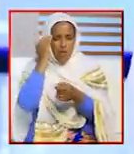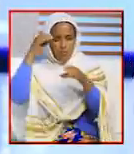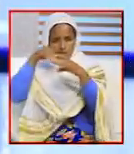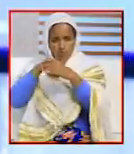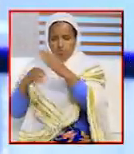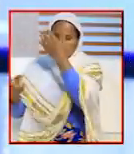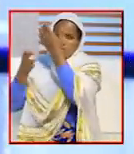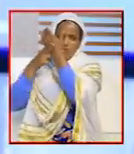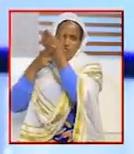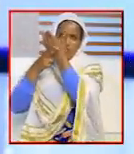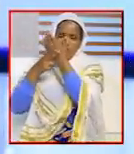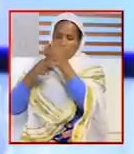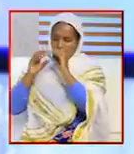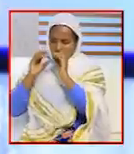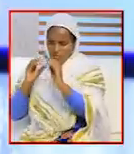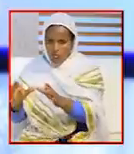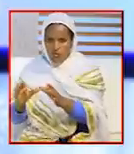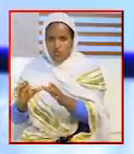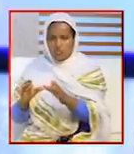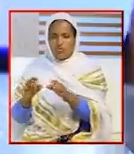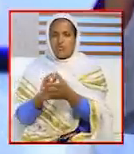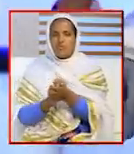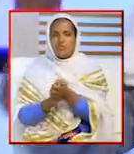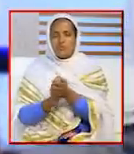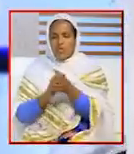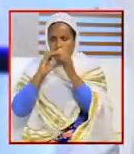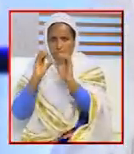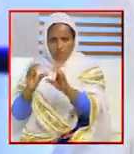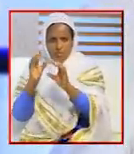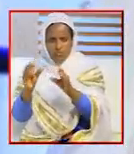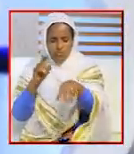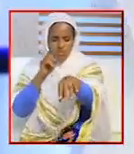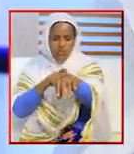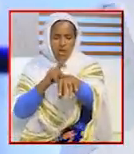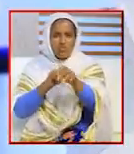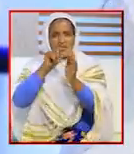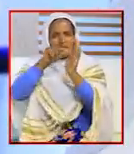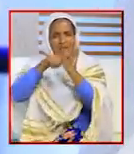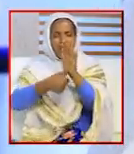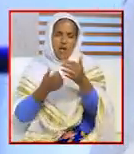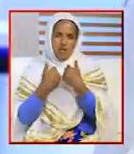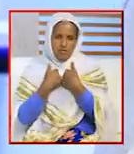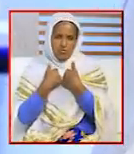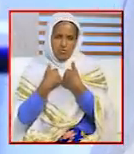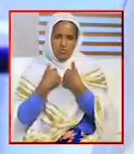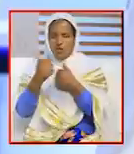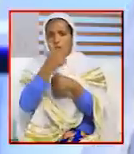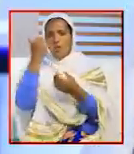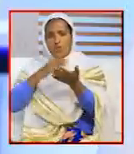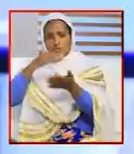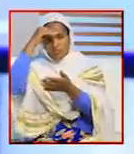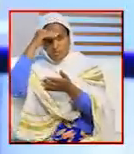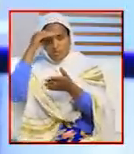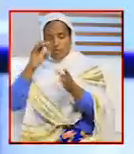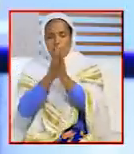አይምሯቸው ውስጥ ተቀርጾ ሲያስተምሯቸው እንትን አላቸው። የሚያስተምሩበት ሰዓትና ደቂቃ አላቸው። ሌላው